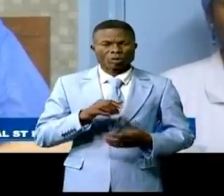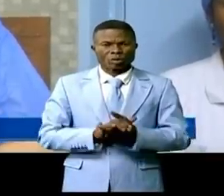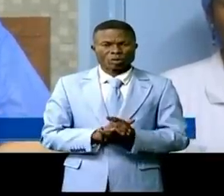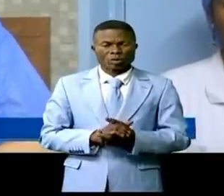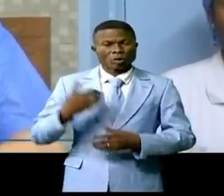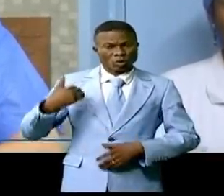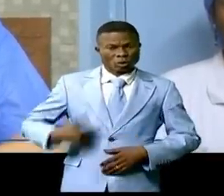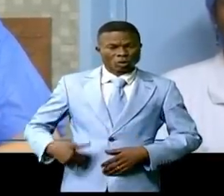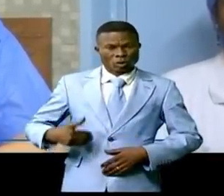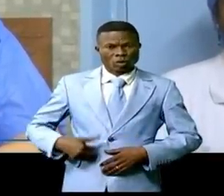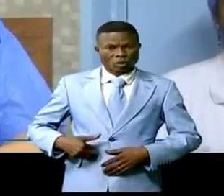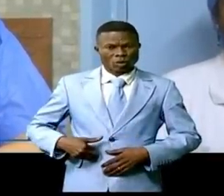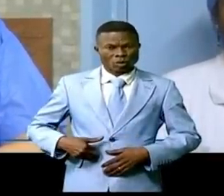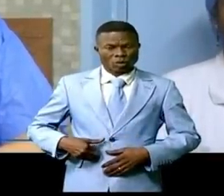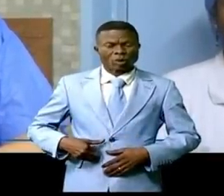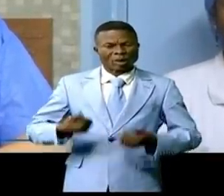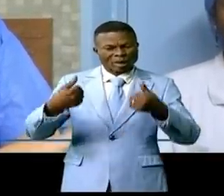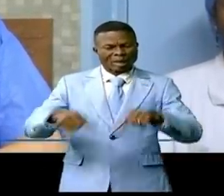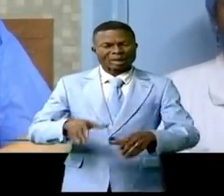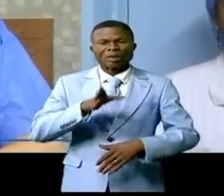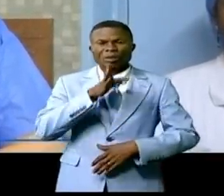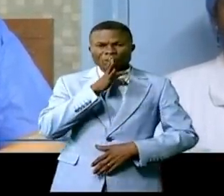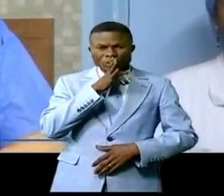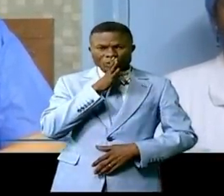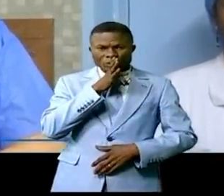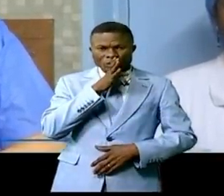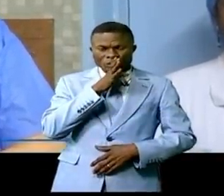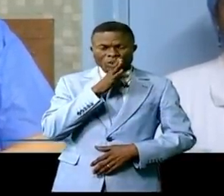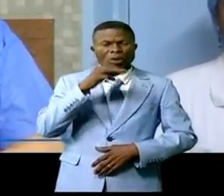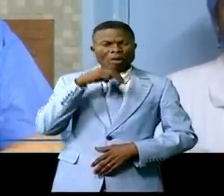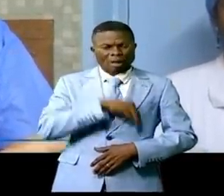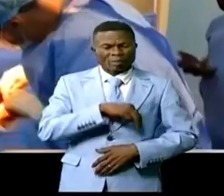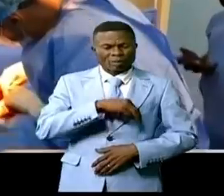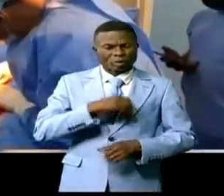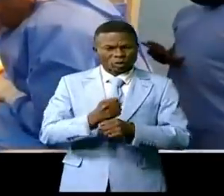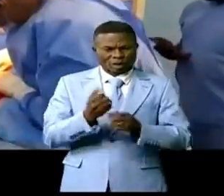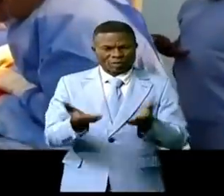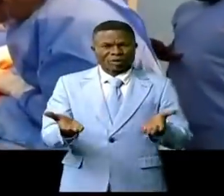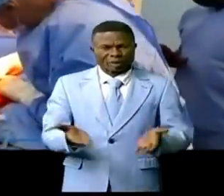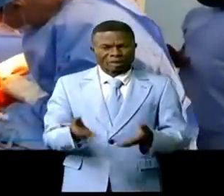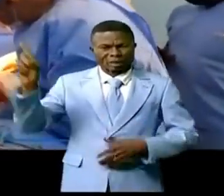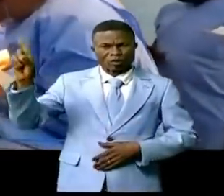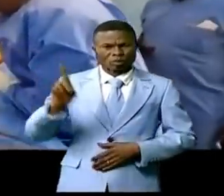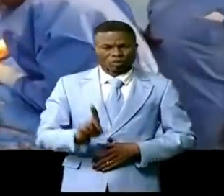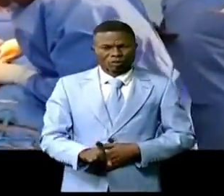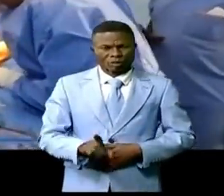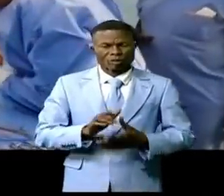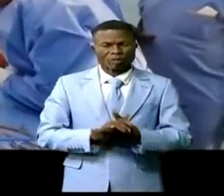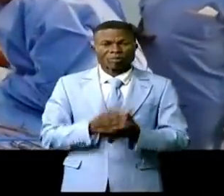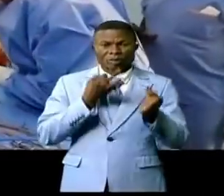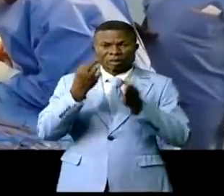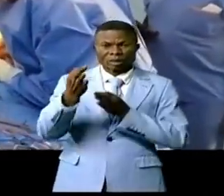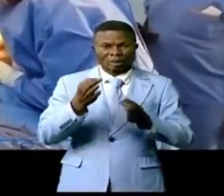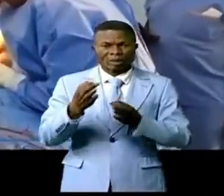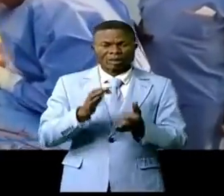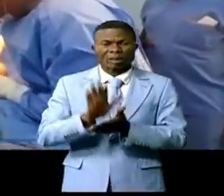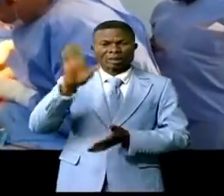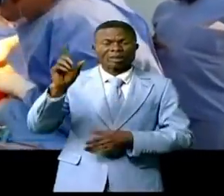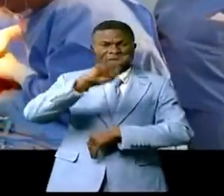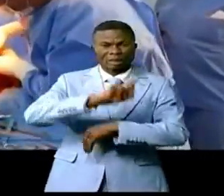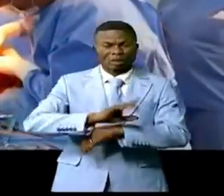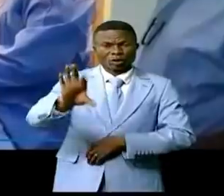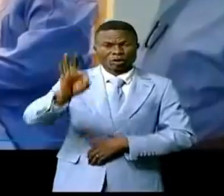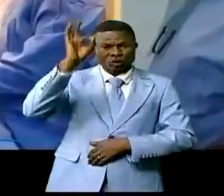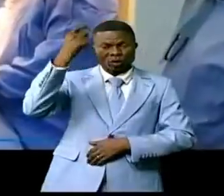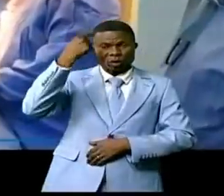collaboration pourra se pérenniser dans le temps sous forme de plusieurs missions annuelles. Il convient de préciser que les 5 jours retenus pour